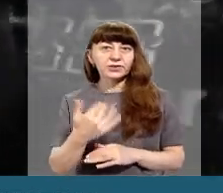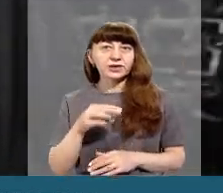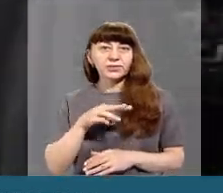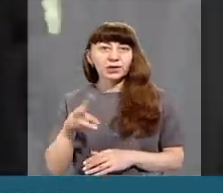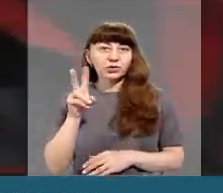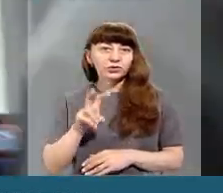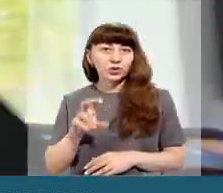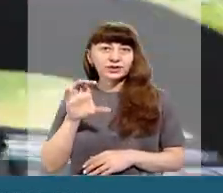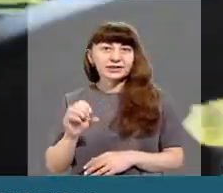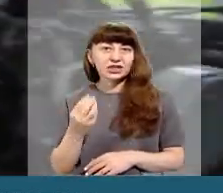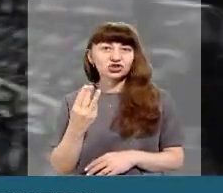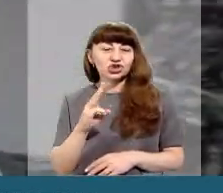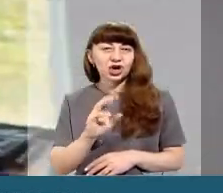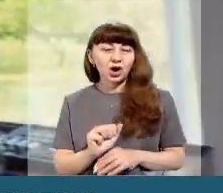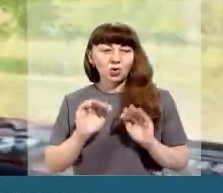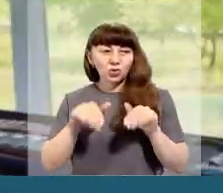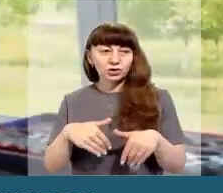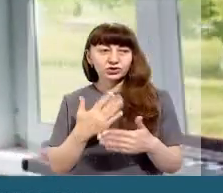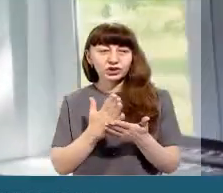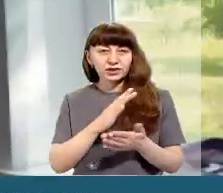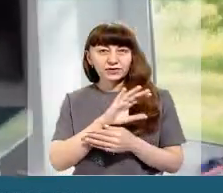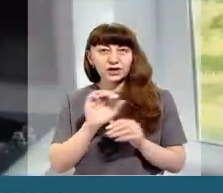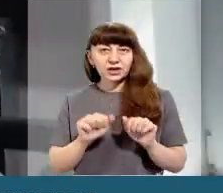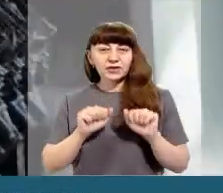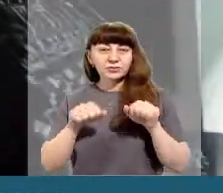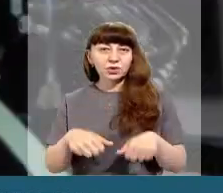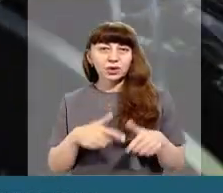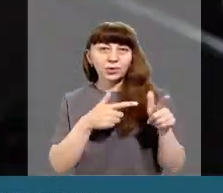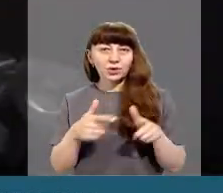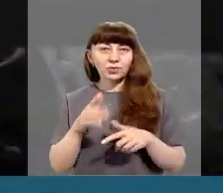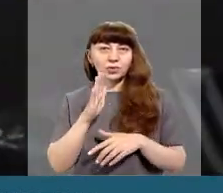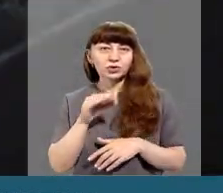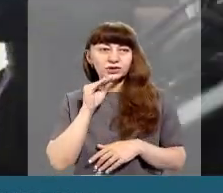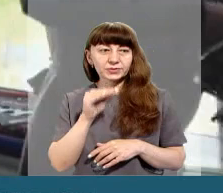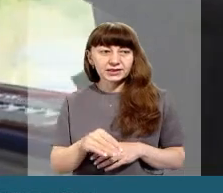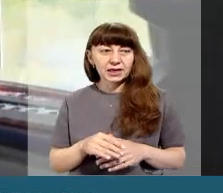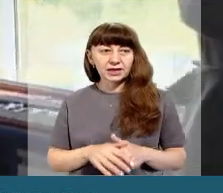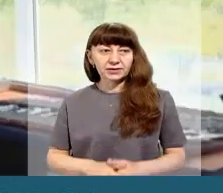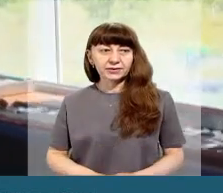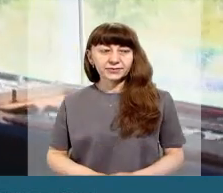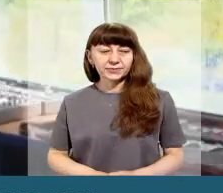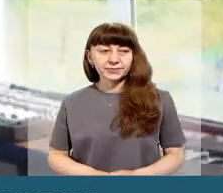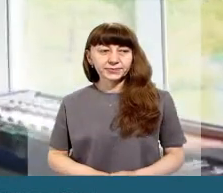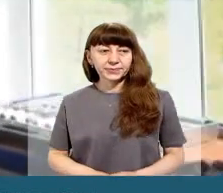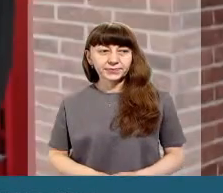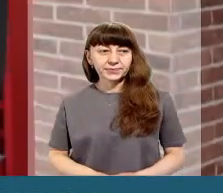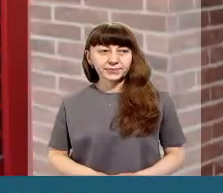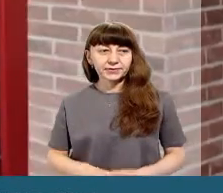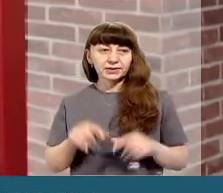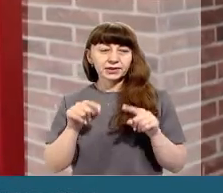бар мүмкіндік бар. Қазір мұнда құзырет орталығы да жұмыс істейді. Студенттер шағын торап әдісімен автомобиль өндіру бойынша білім